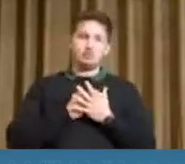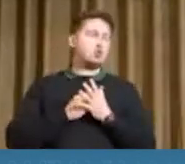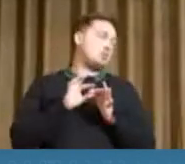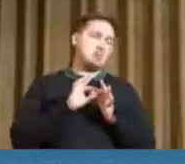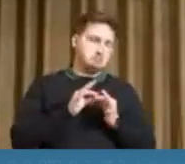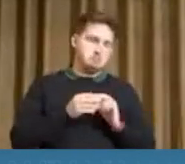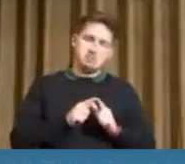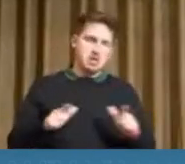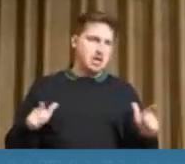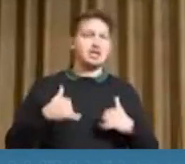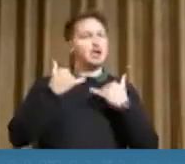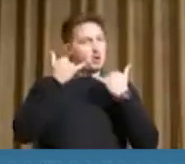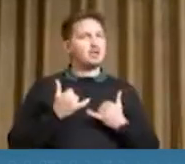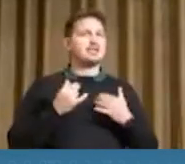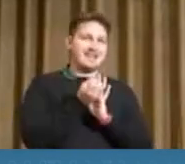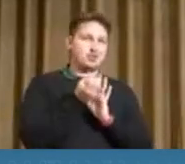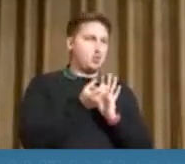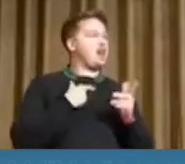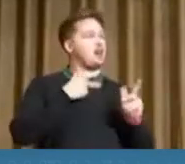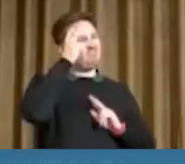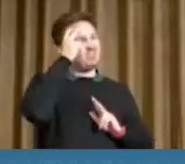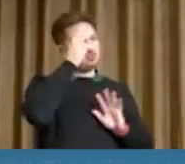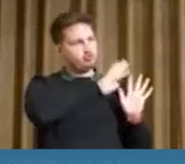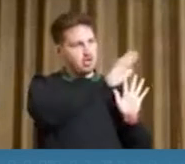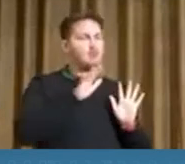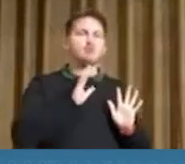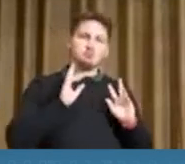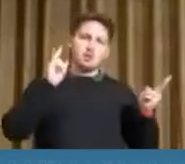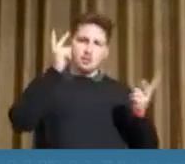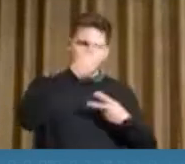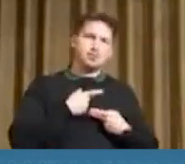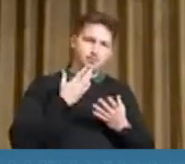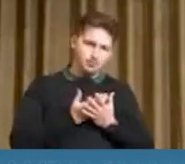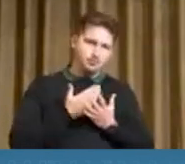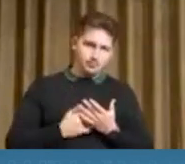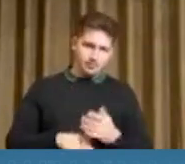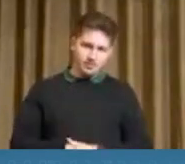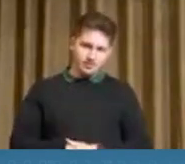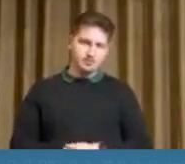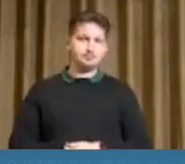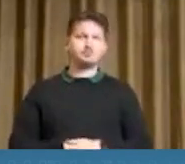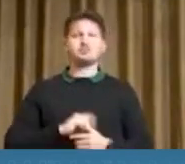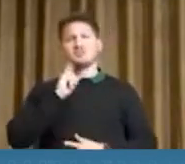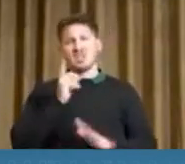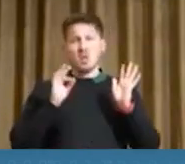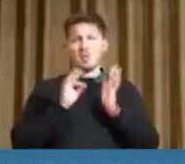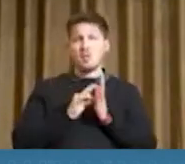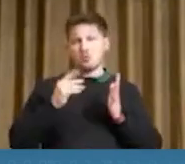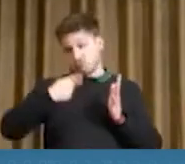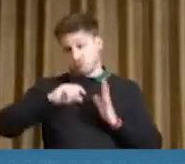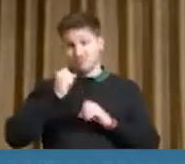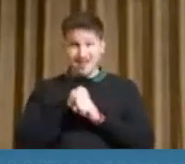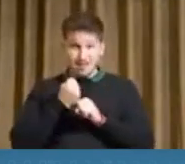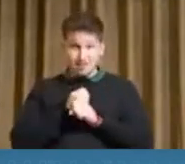aktuellen Literatur. Was aber tatsächlich ein Punkt ist, an dem man natürlich arbeiten muss, dass wir doch bei